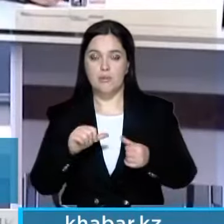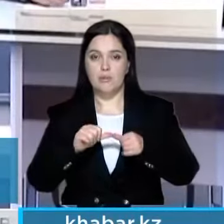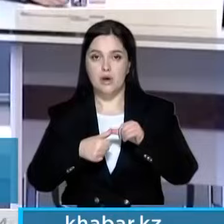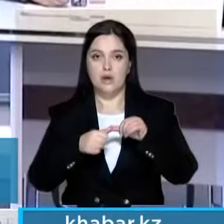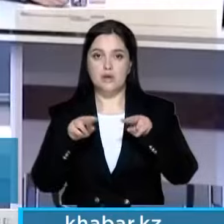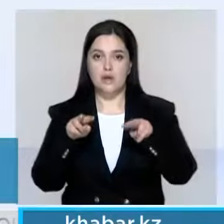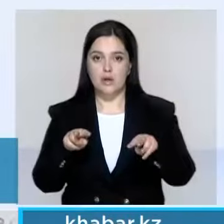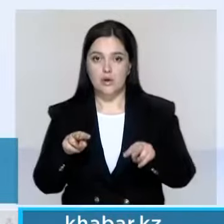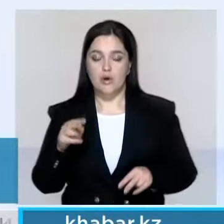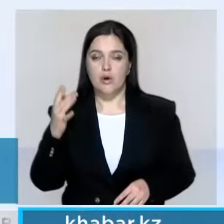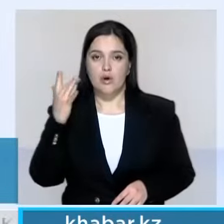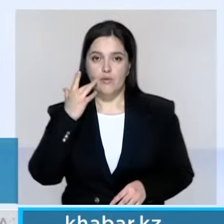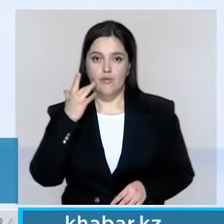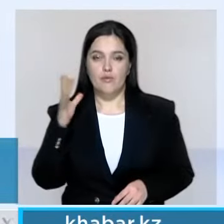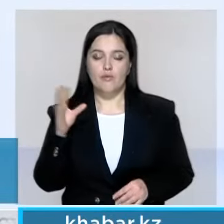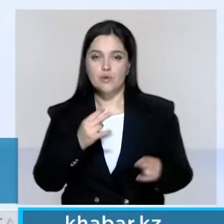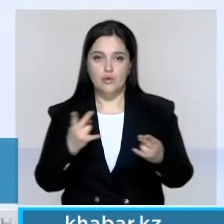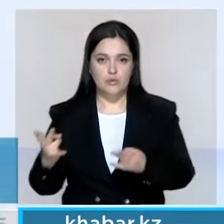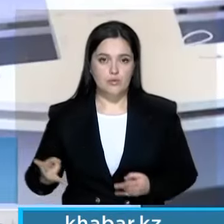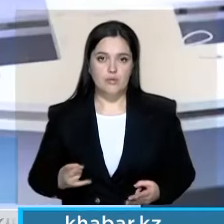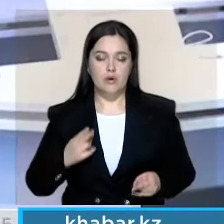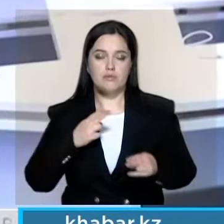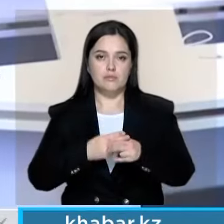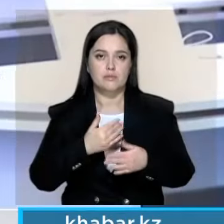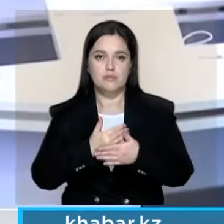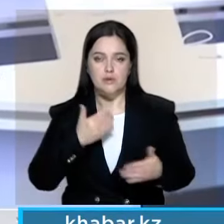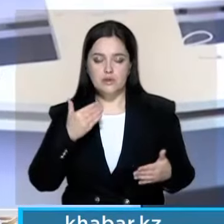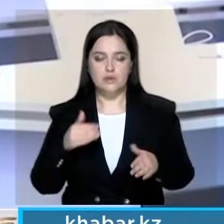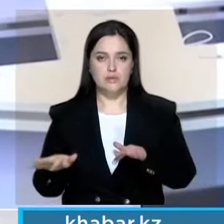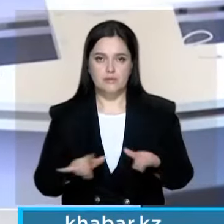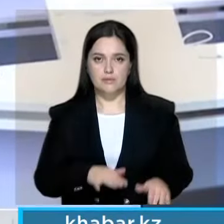контроле и продолжается проведение всех необходимых профилактических и противоэпидемических мероприятий.